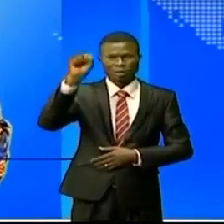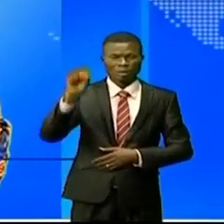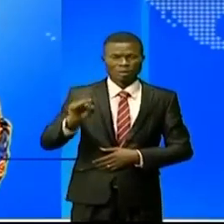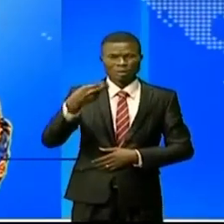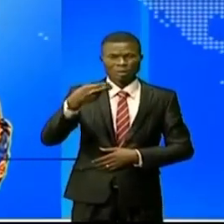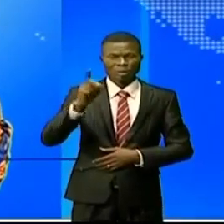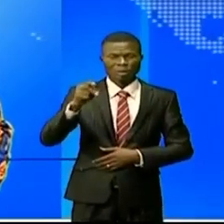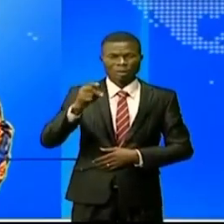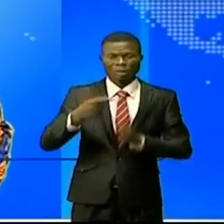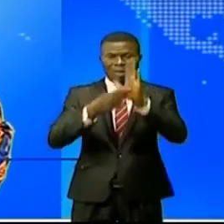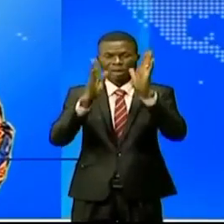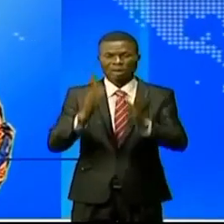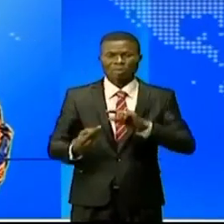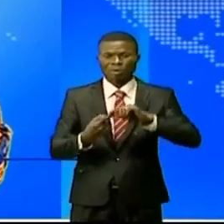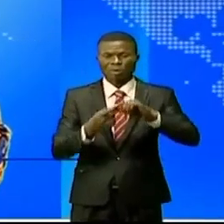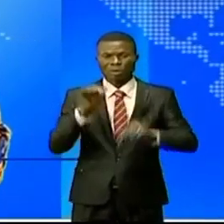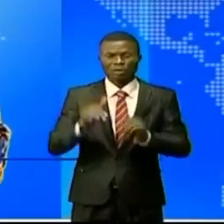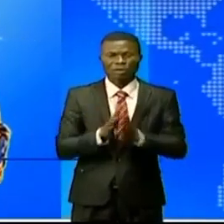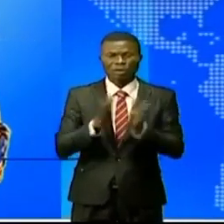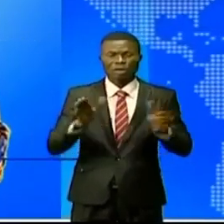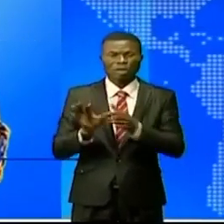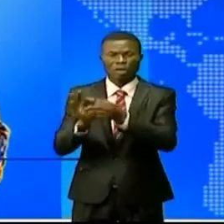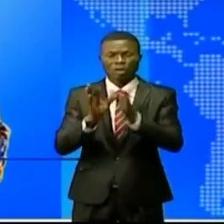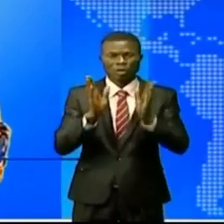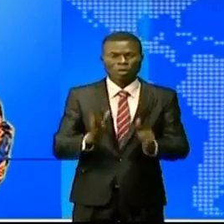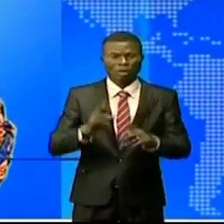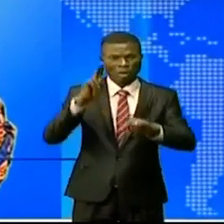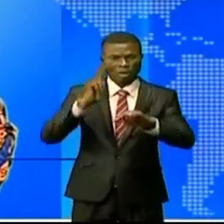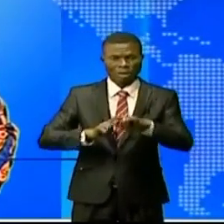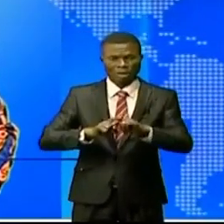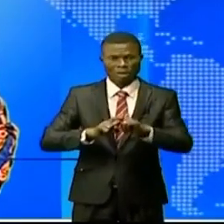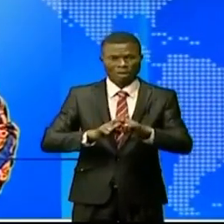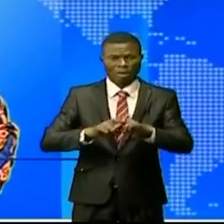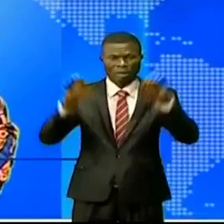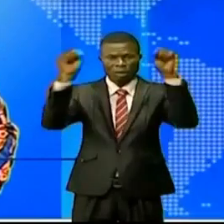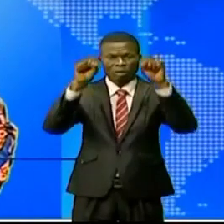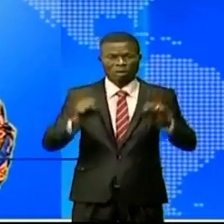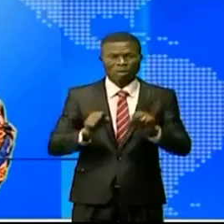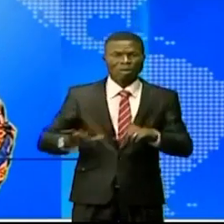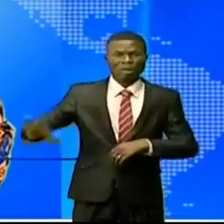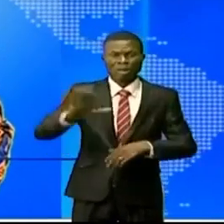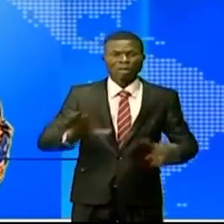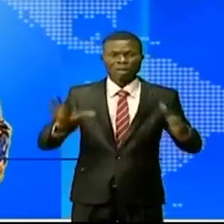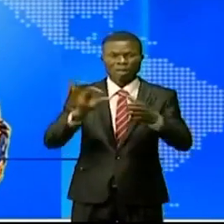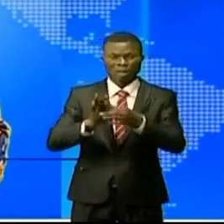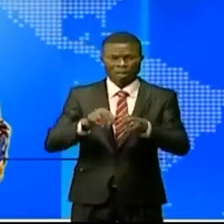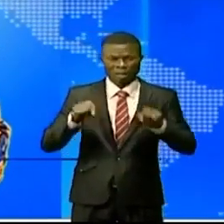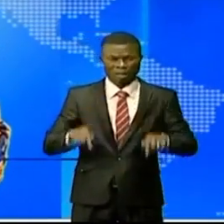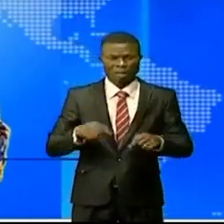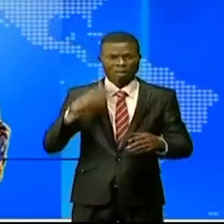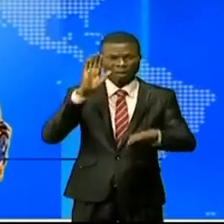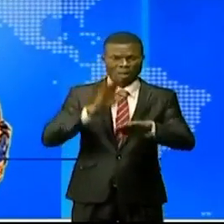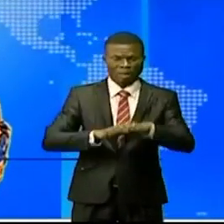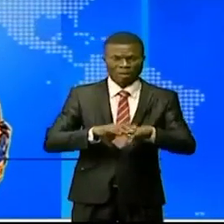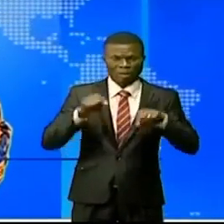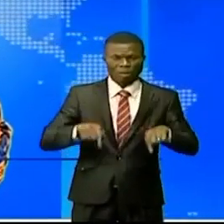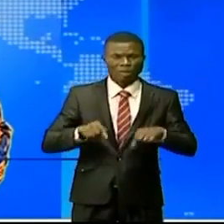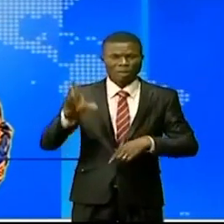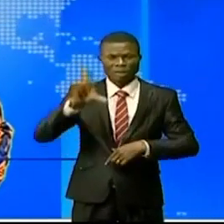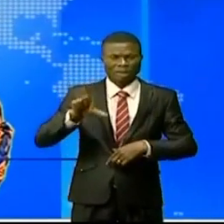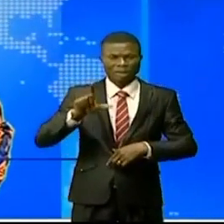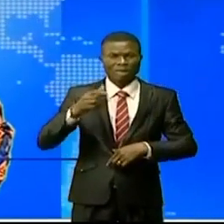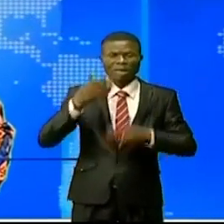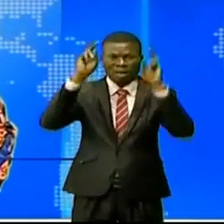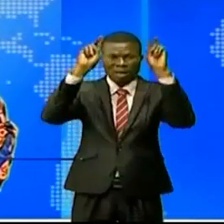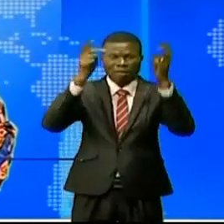spécial adjoint du secrétaire général et coordonnateur résident du système des Nations Unies en RDC est arrivé hier lundi dans la ville de